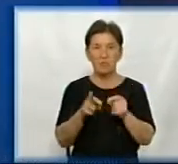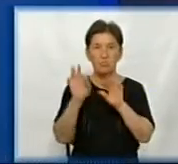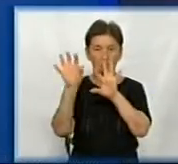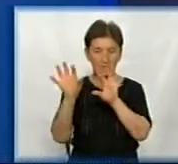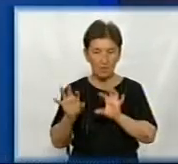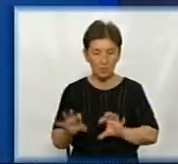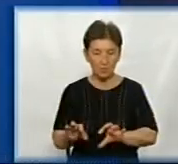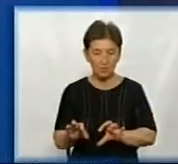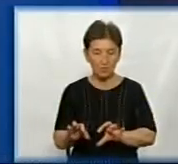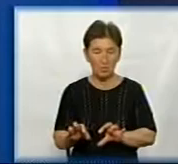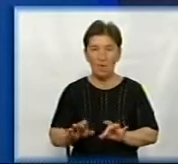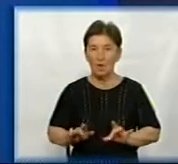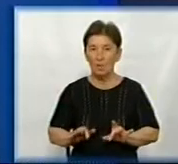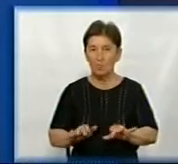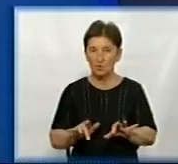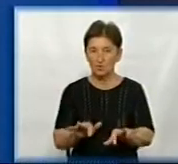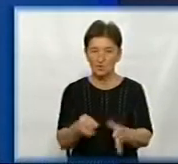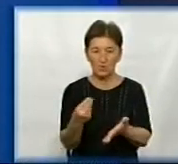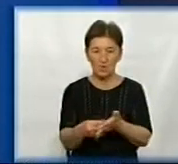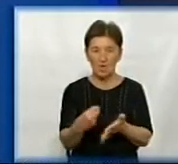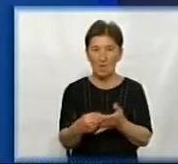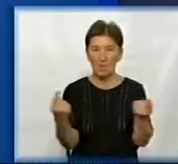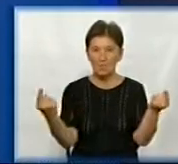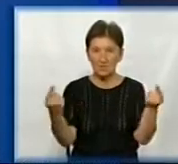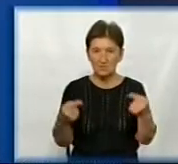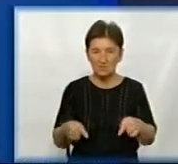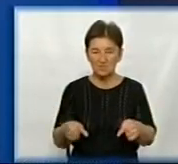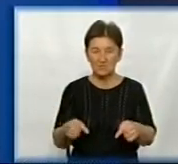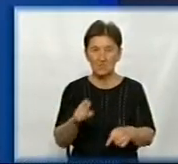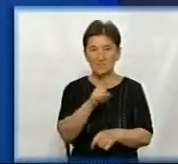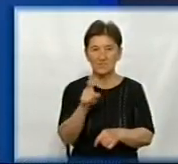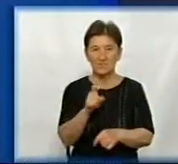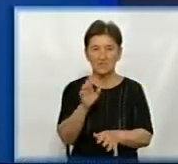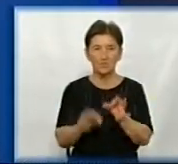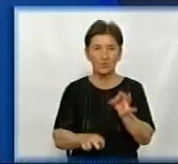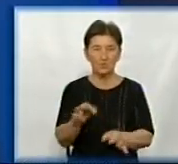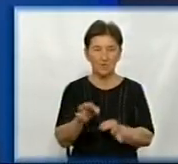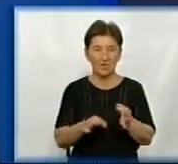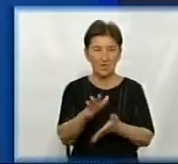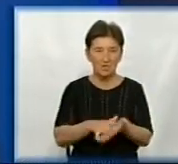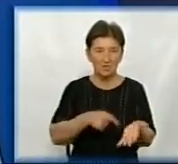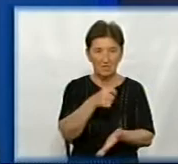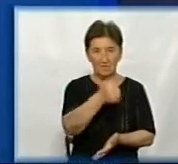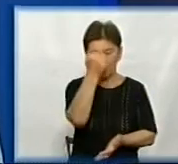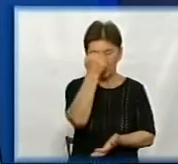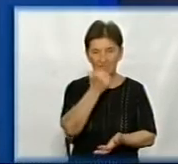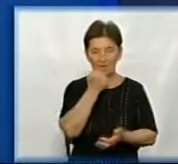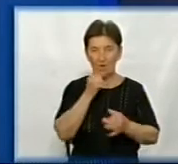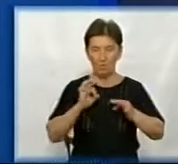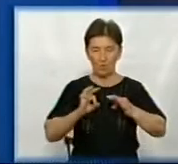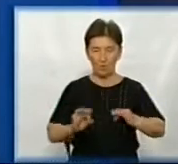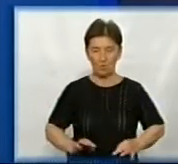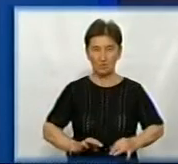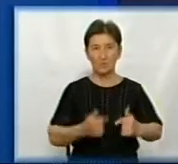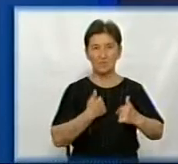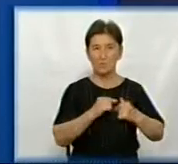тому в процедурі банкрутства ми вже зайшли в суди з позовом. От, дякувати прокуратура Кіровоградської області нам допомогла